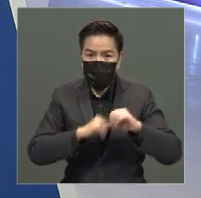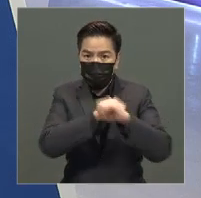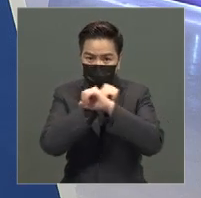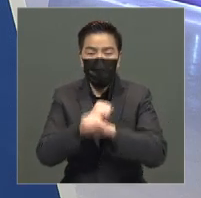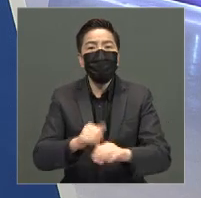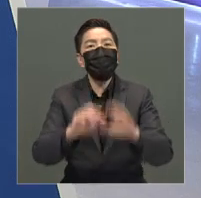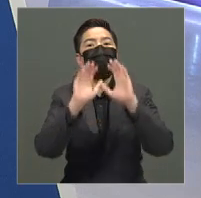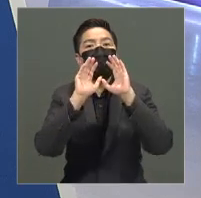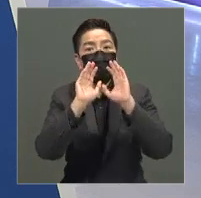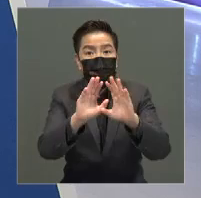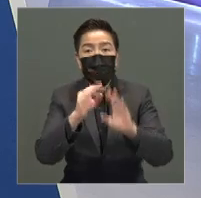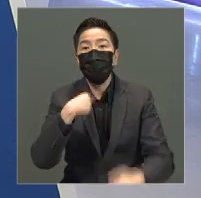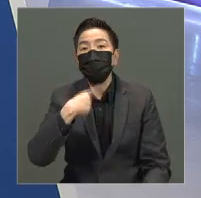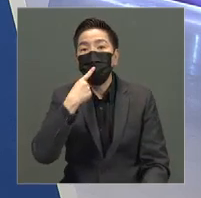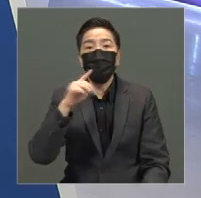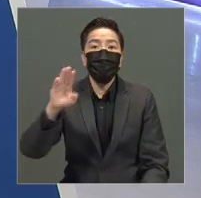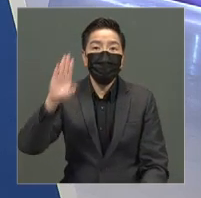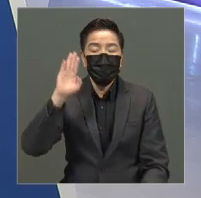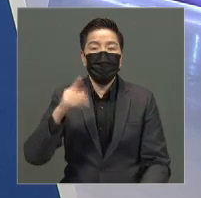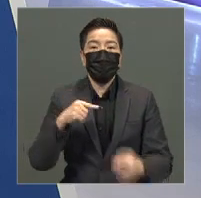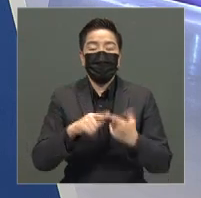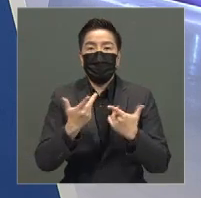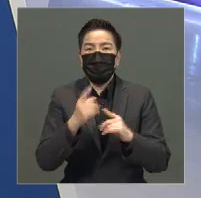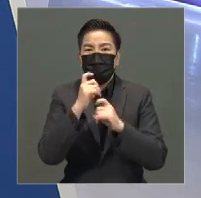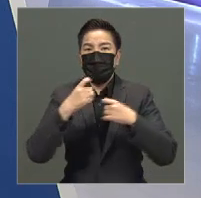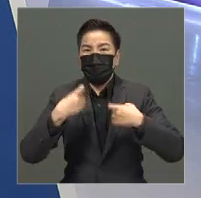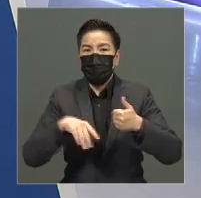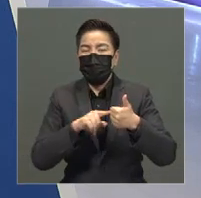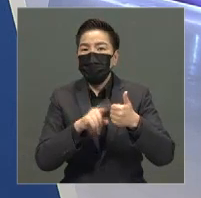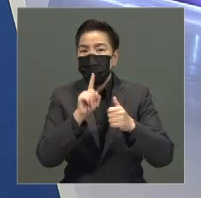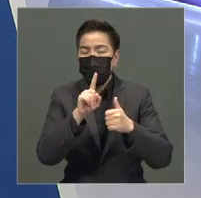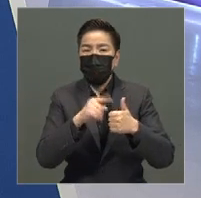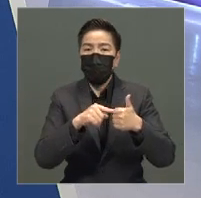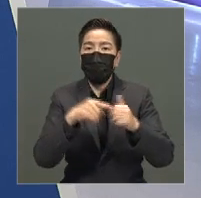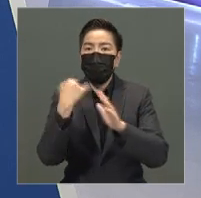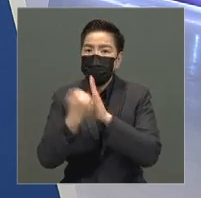คด้วยอันนี้ก็ฝากไปถึงสถานประกอบการด้วยละกัน เสี่ยงโควิด-19 ไม่พอผิดกฎหมายด้วยเน ี่ ย ใช่ค่ะ